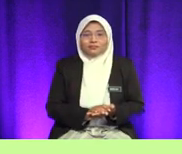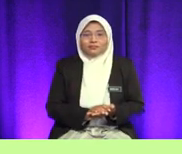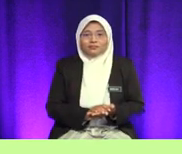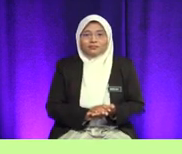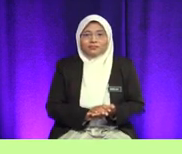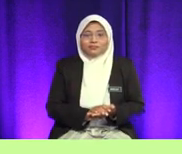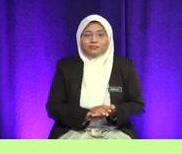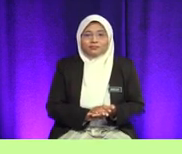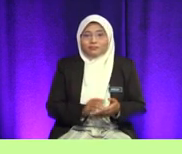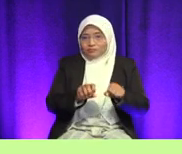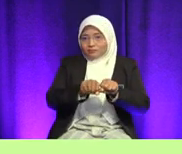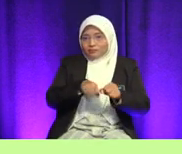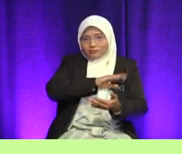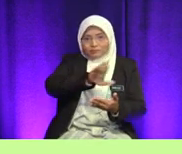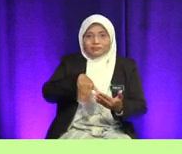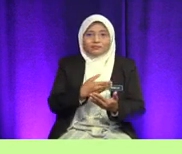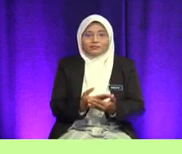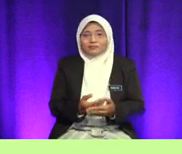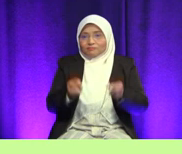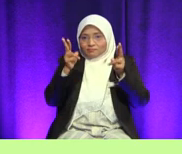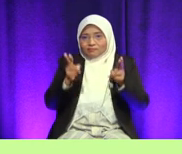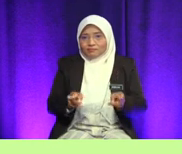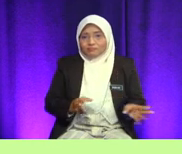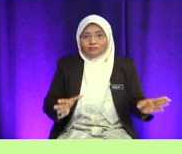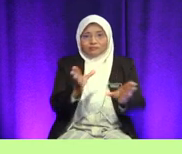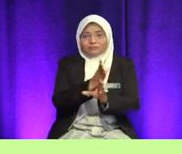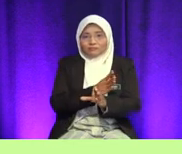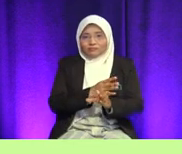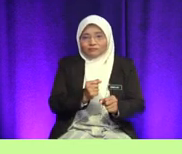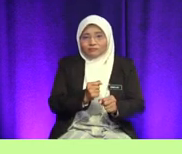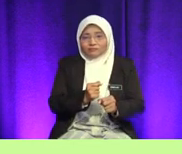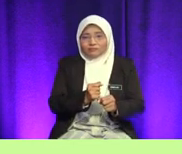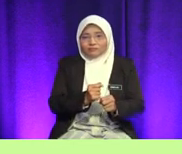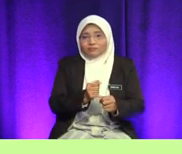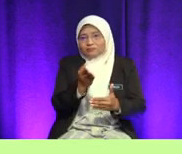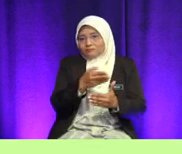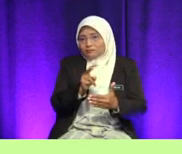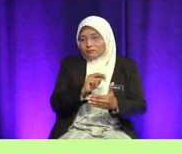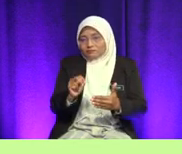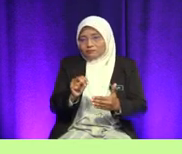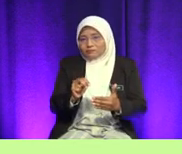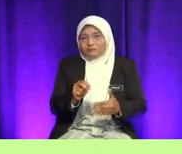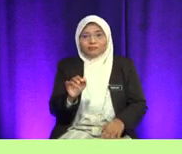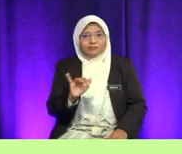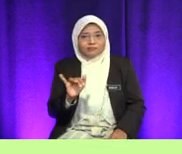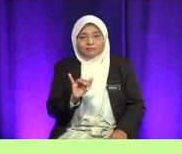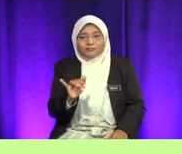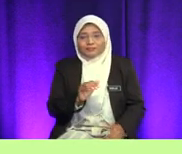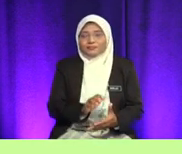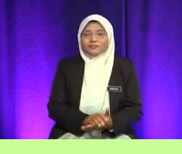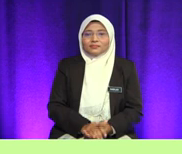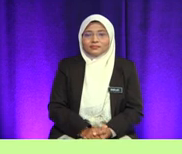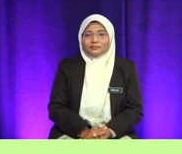supaya semur rakyat mendapat sumber yang sama mendapat hasil pendapatan hasil kekayaan negara